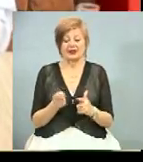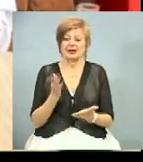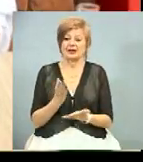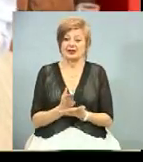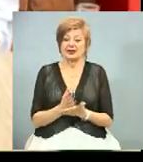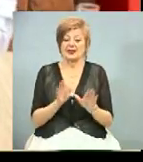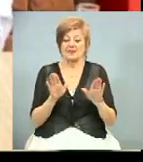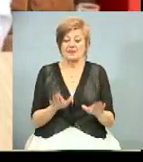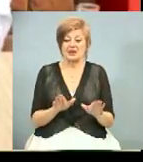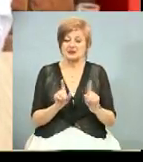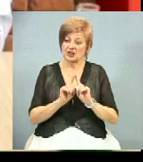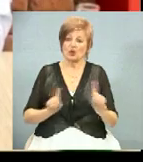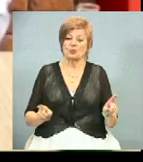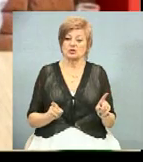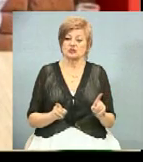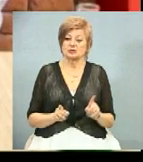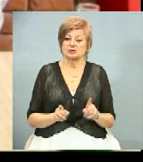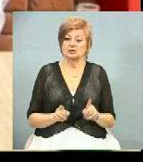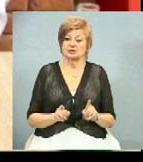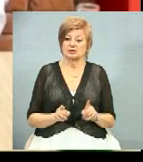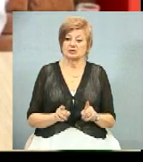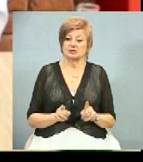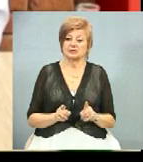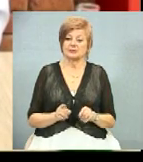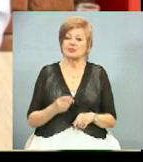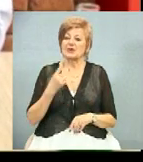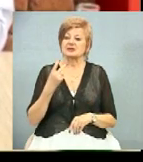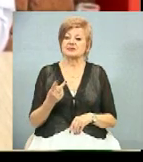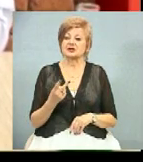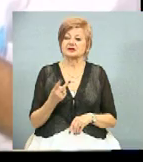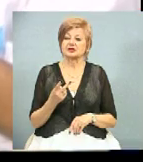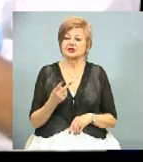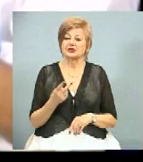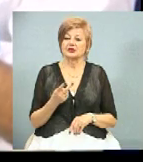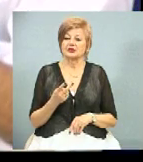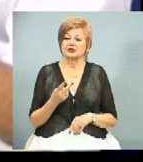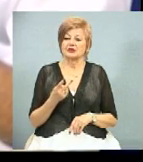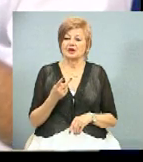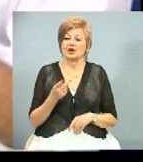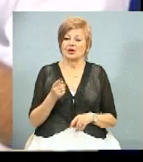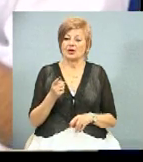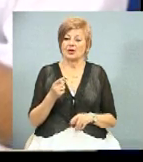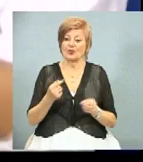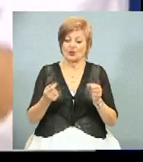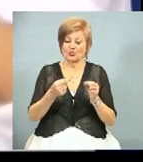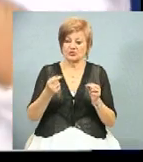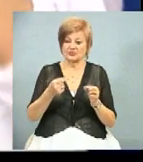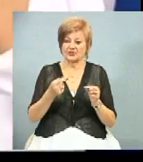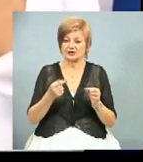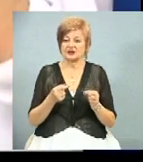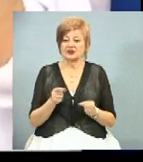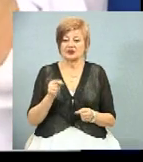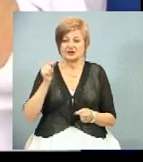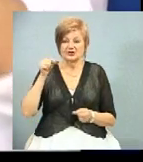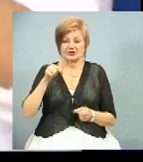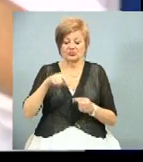такі місця незвичні? Щось? Які місця не схожі? О, ось тут зверху, так. І